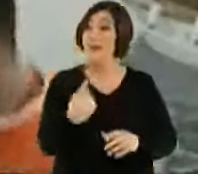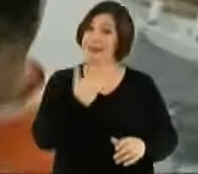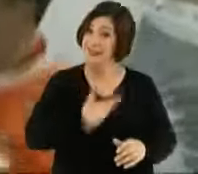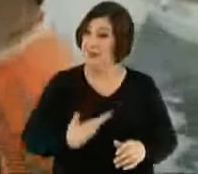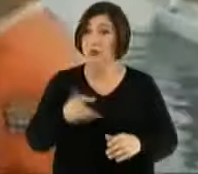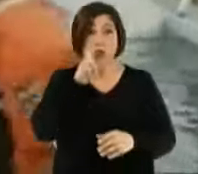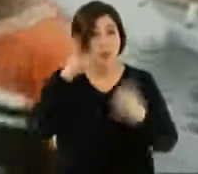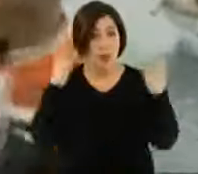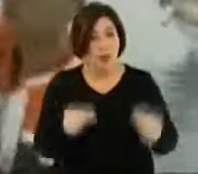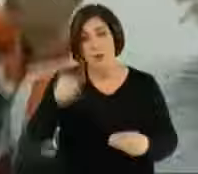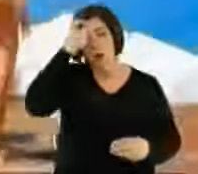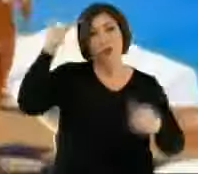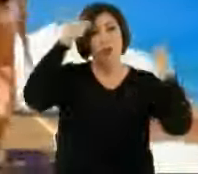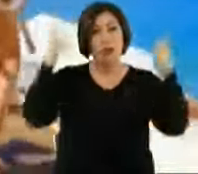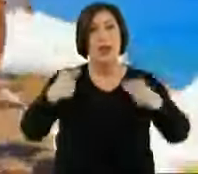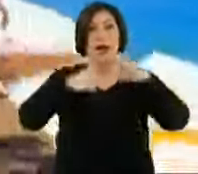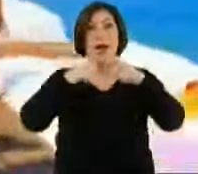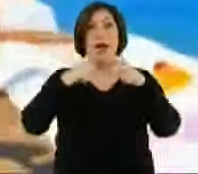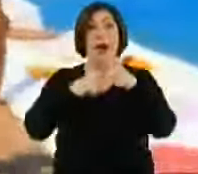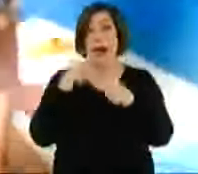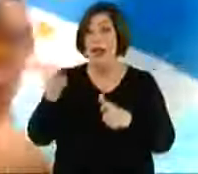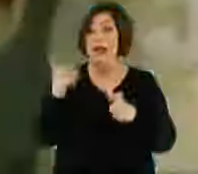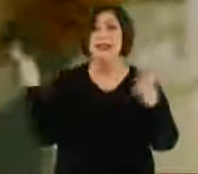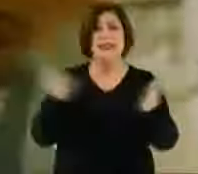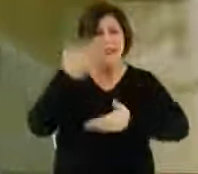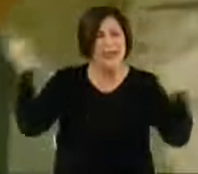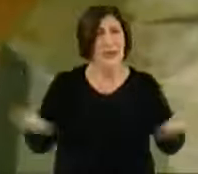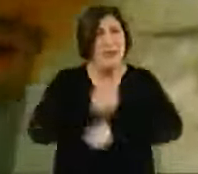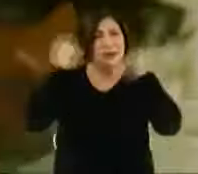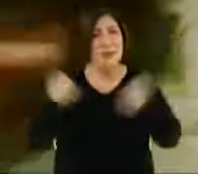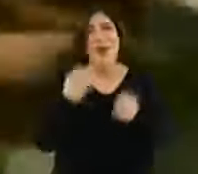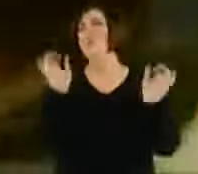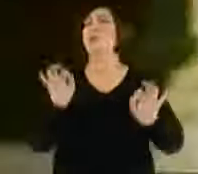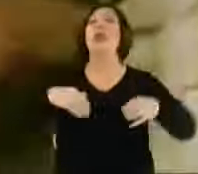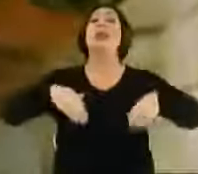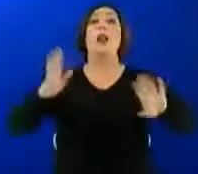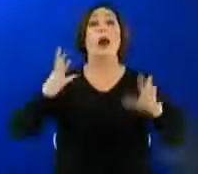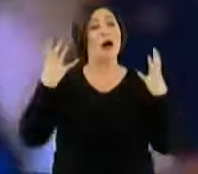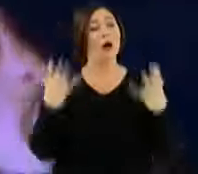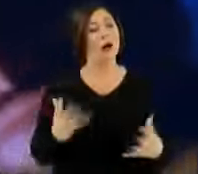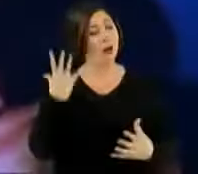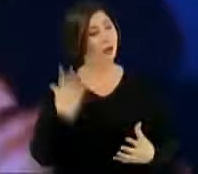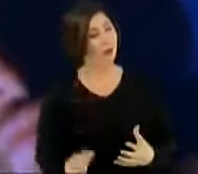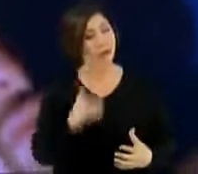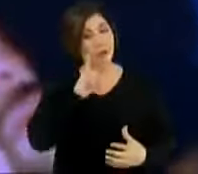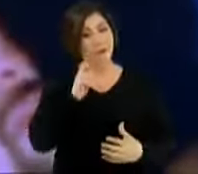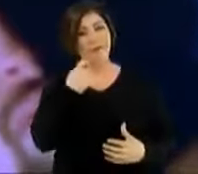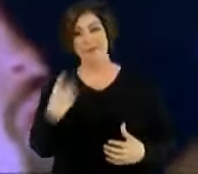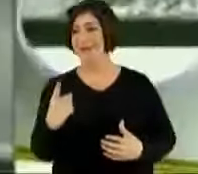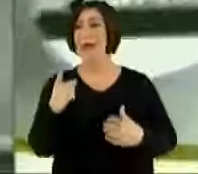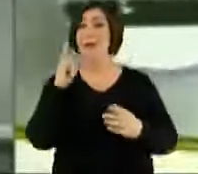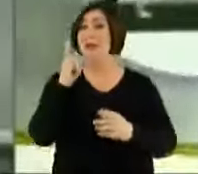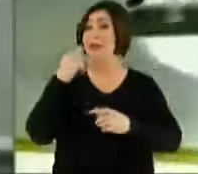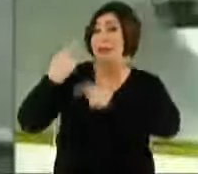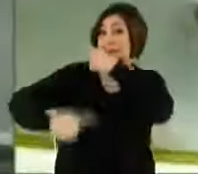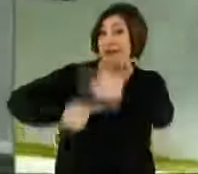severiz. Sonuç olarak Türkiye'de raganın gelişimi Raga Oktay'ın destansı çabalarına rağmen imkansızdır. Ağır ol molla desinler sözünü sarf eden bir